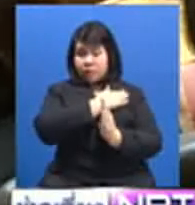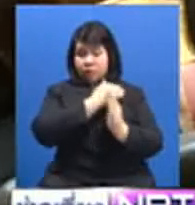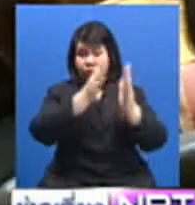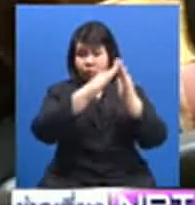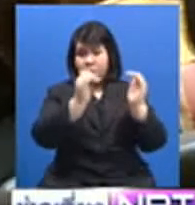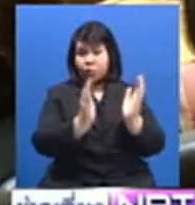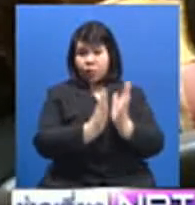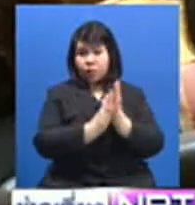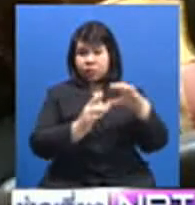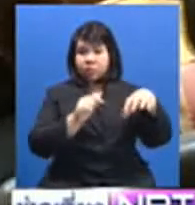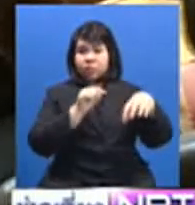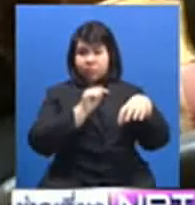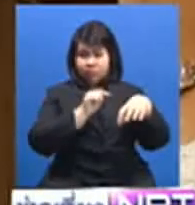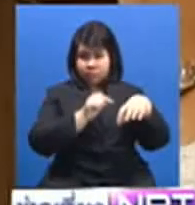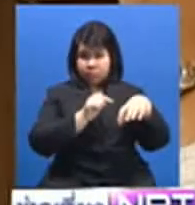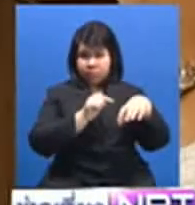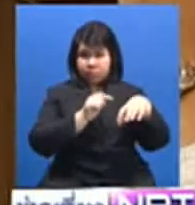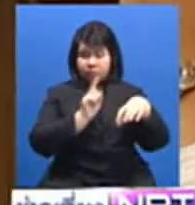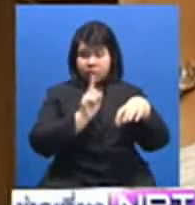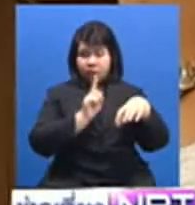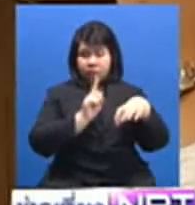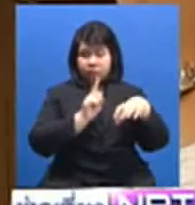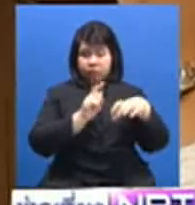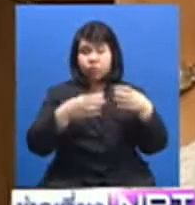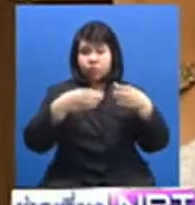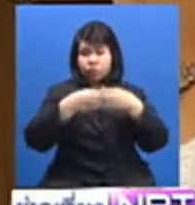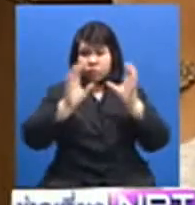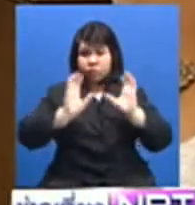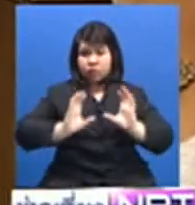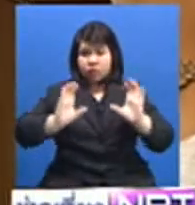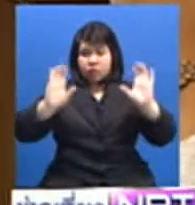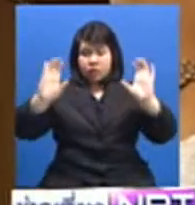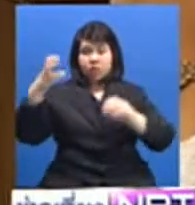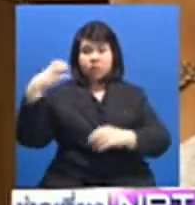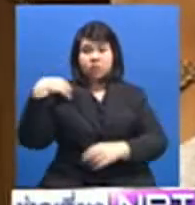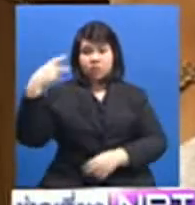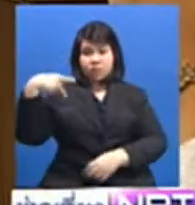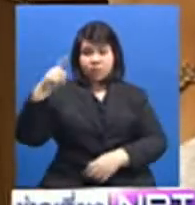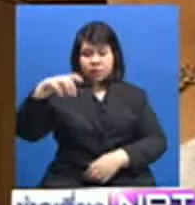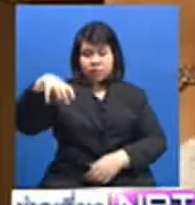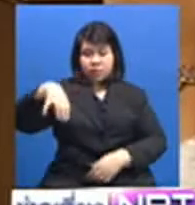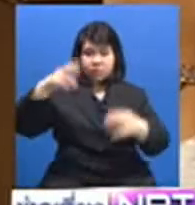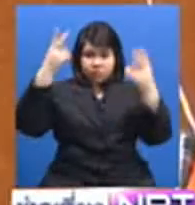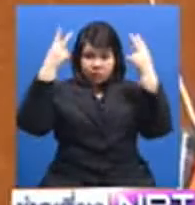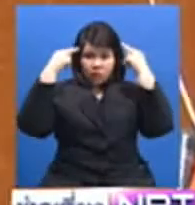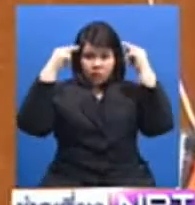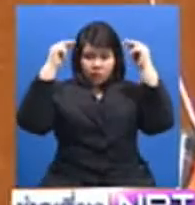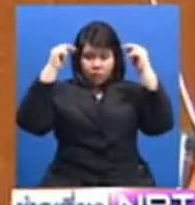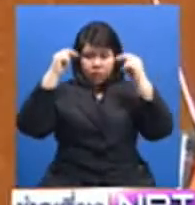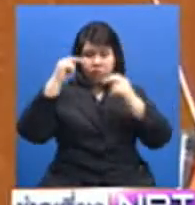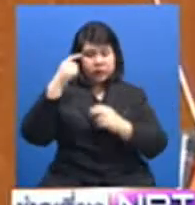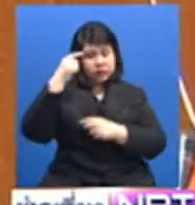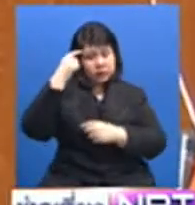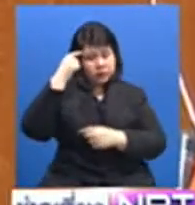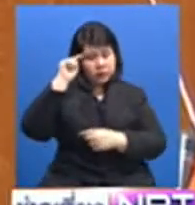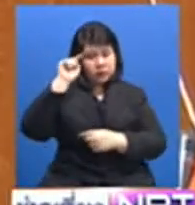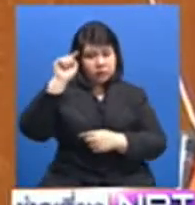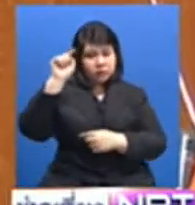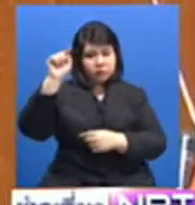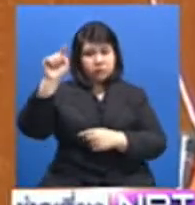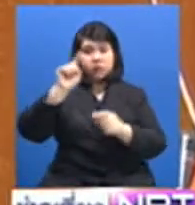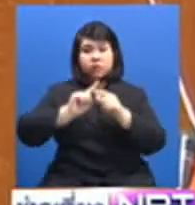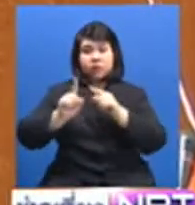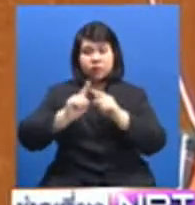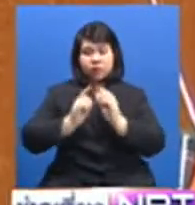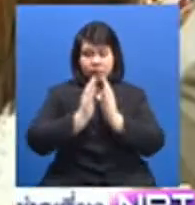สำนักงานปลัดสำนักนายกรัฐมนตรีตั้งจิตอธิษฐานสมาทานศีลก่อนพระสงฆ์เจริญพระพุทธมนต์เพื่อร่วมกัน